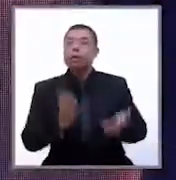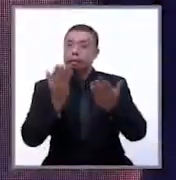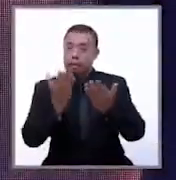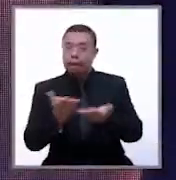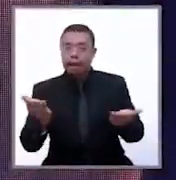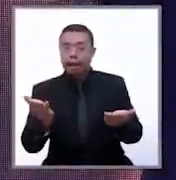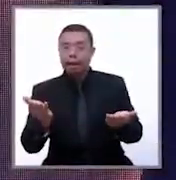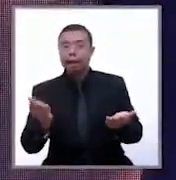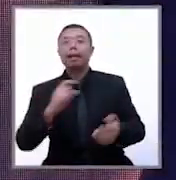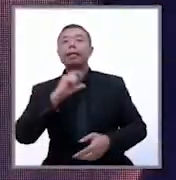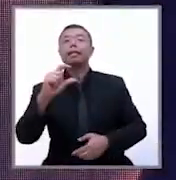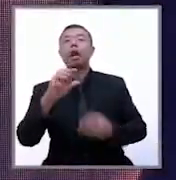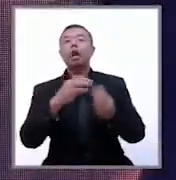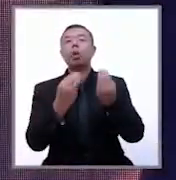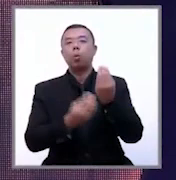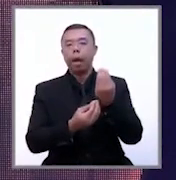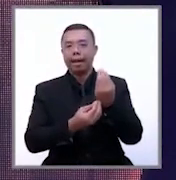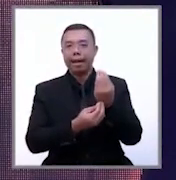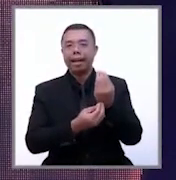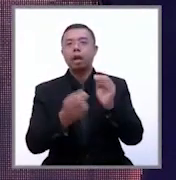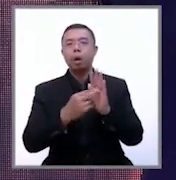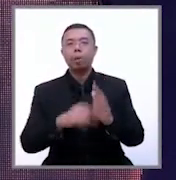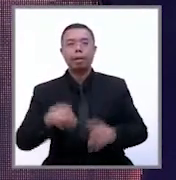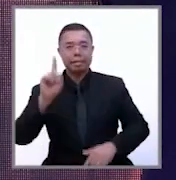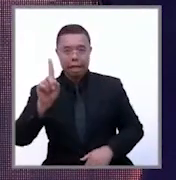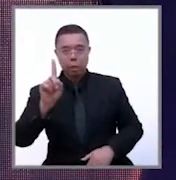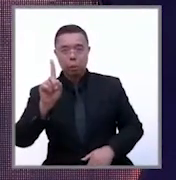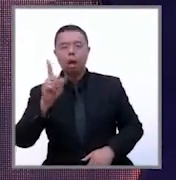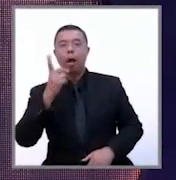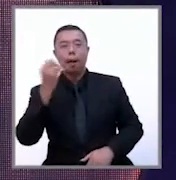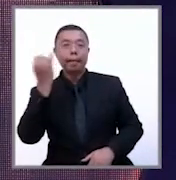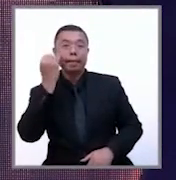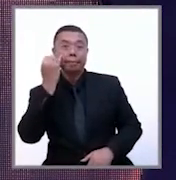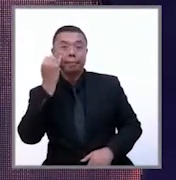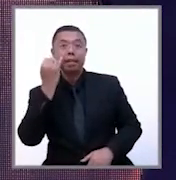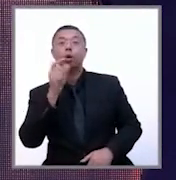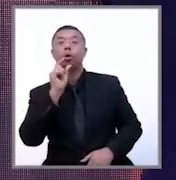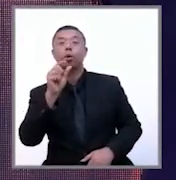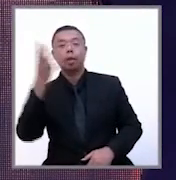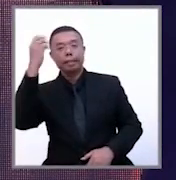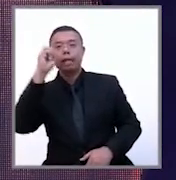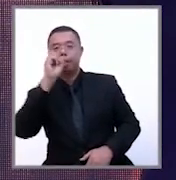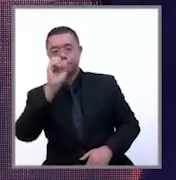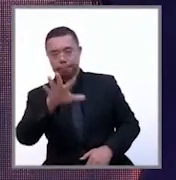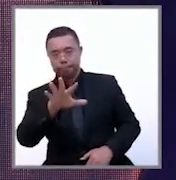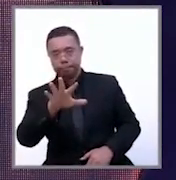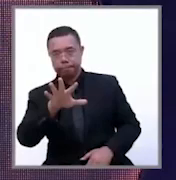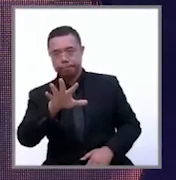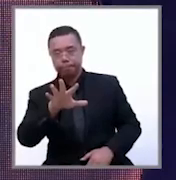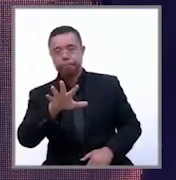persilakan kepada calon wakil presiden nomor urut S bapak muhamin iskar untuk